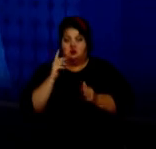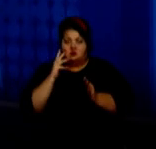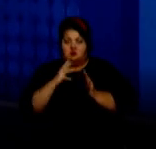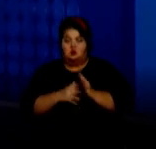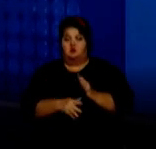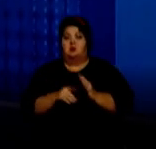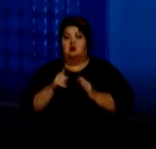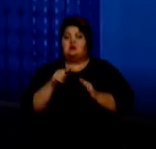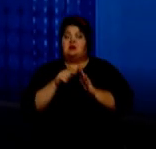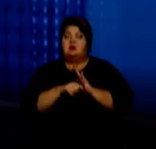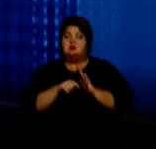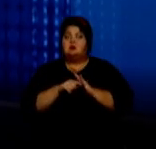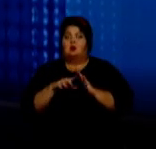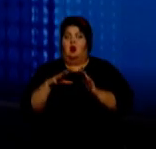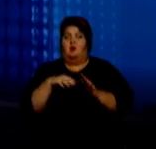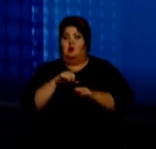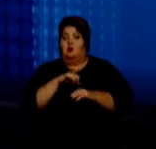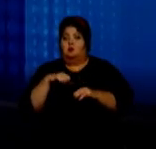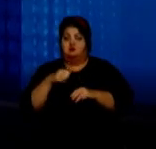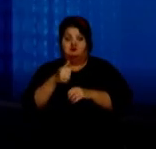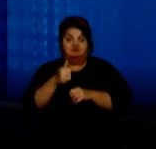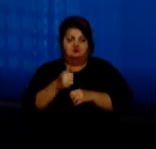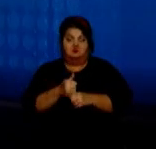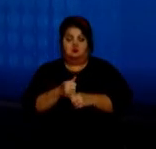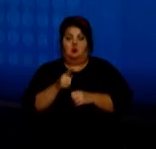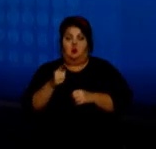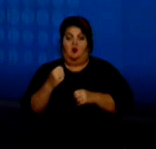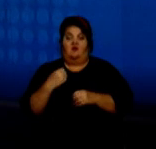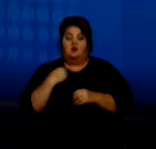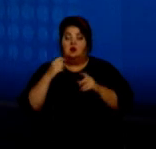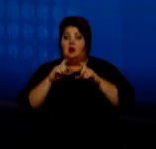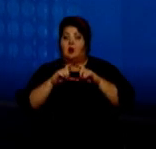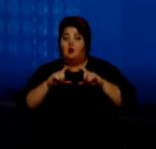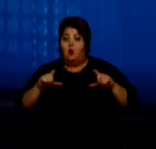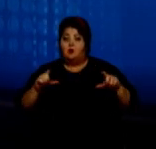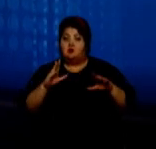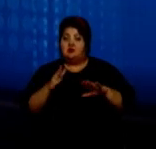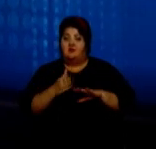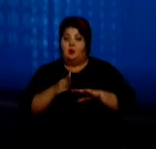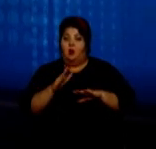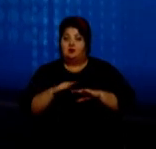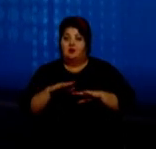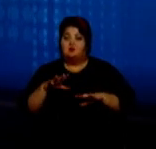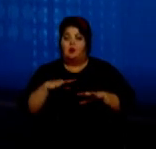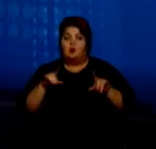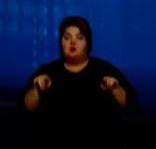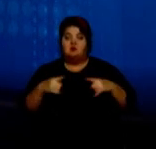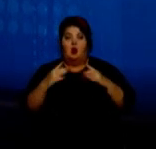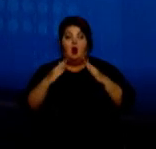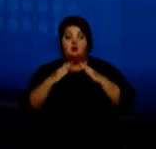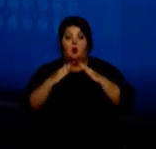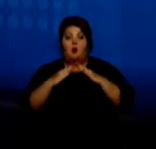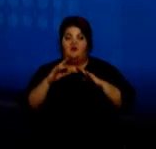тобто це значення було таке основоположне, тому що в кадетському корпусі в Полтавському була створена домова